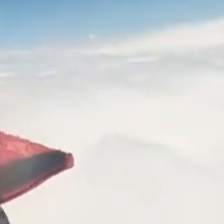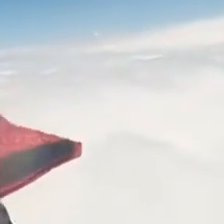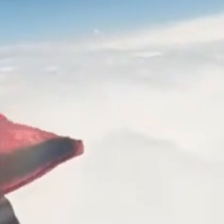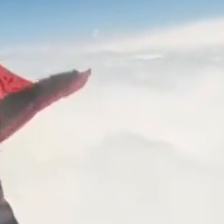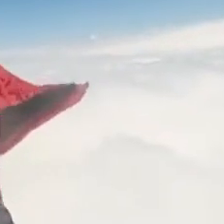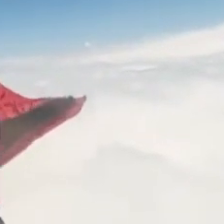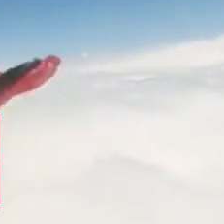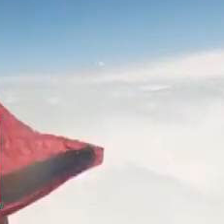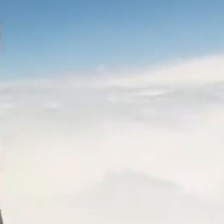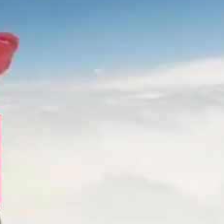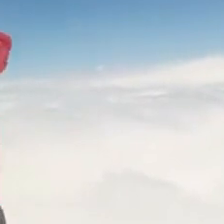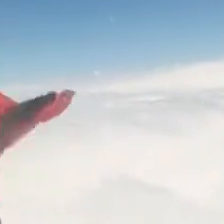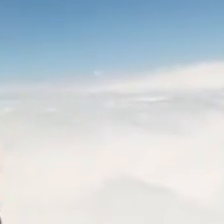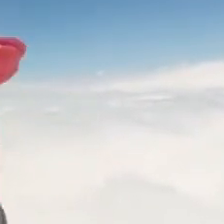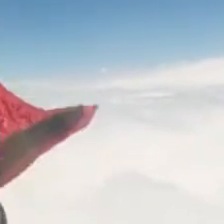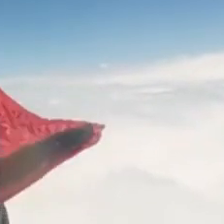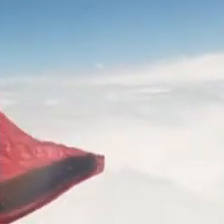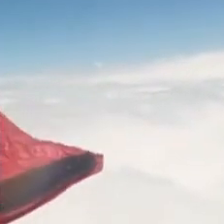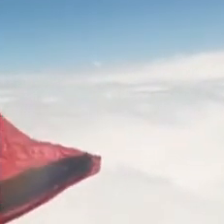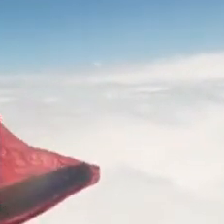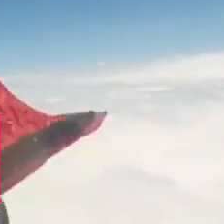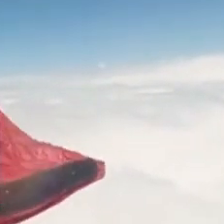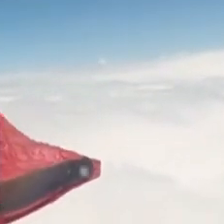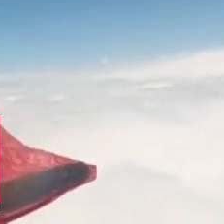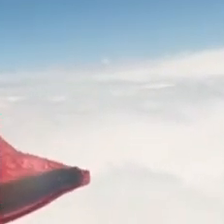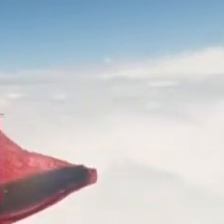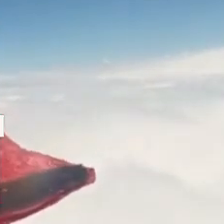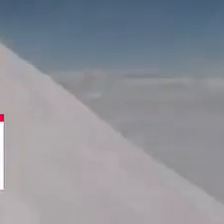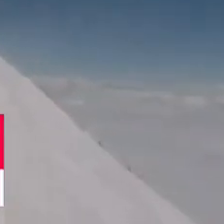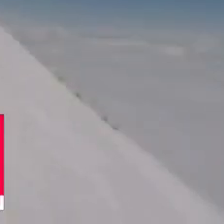Suntem aproape pe vârf, după